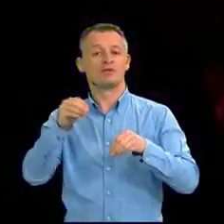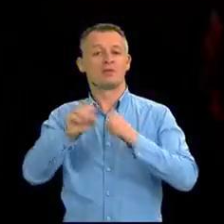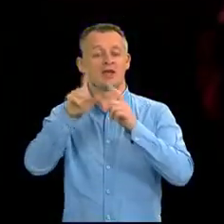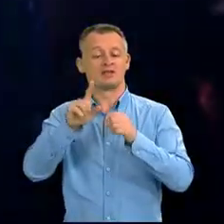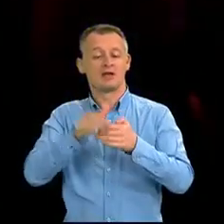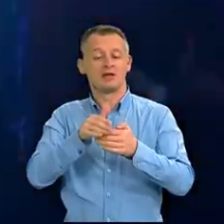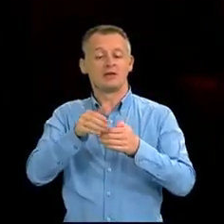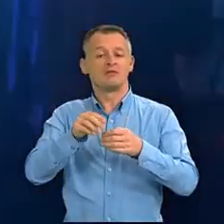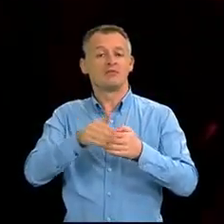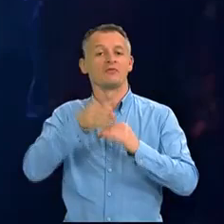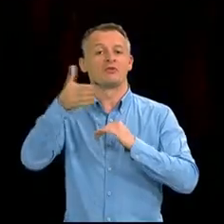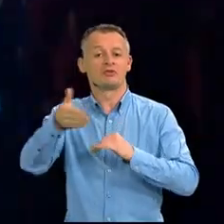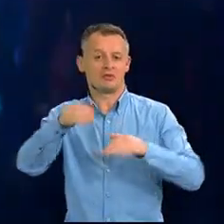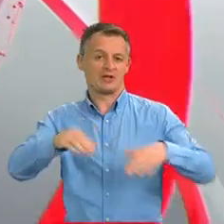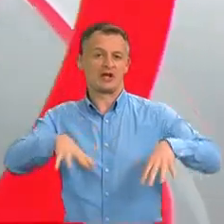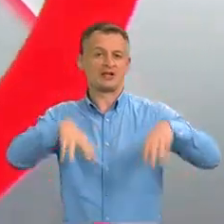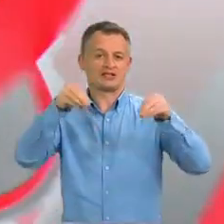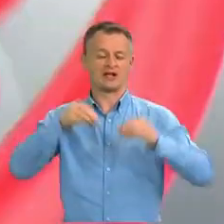castel.